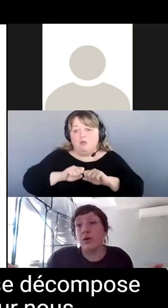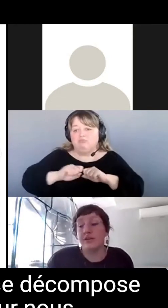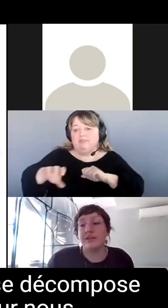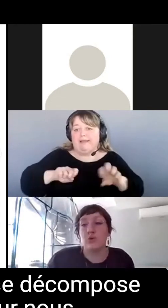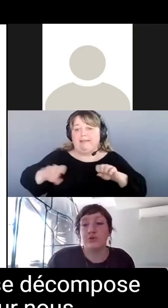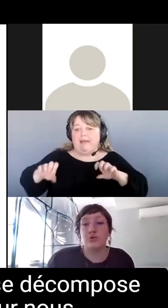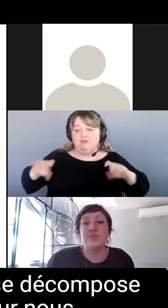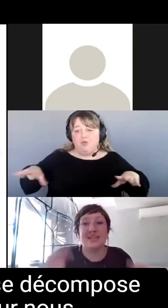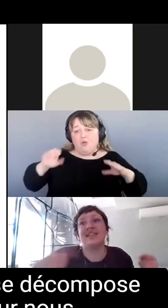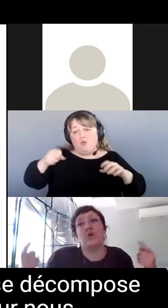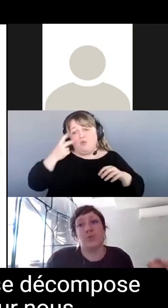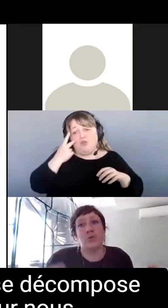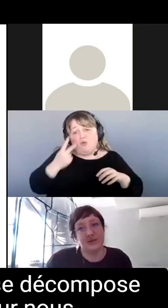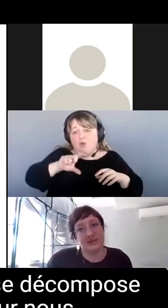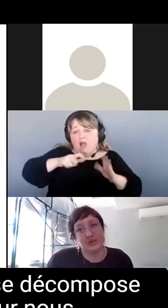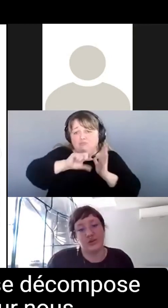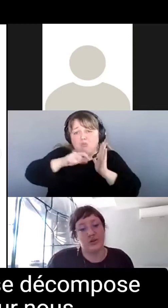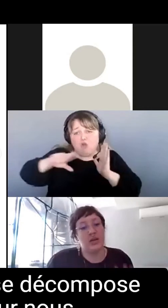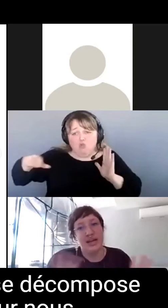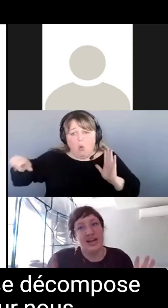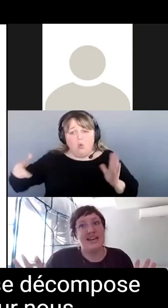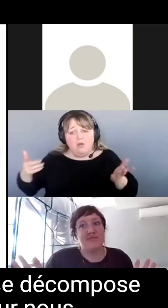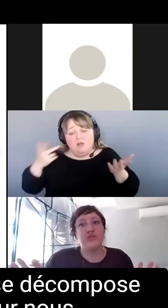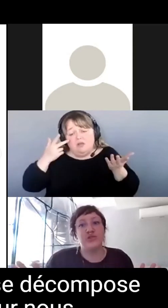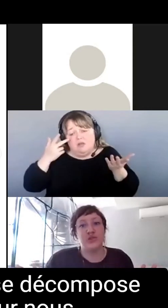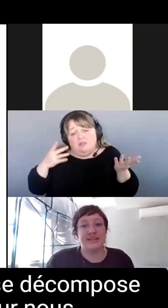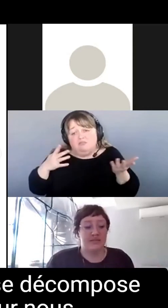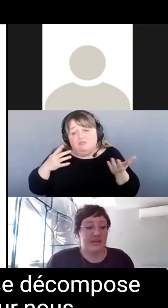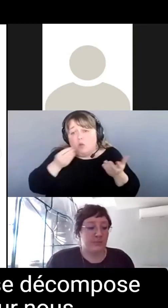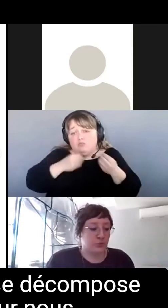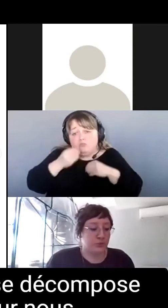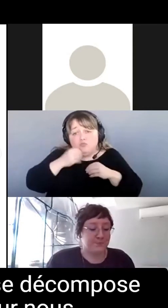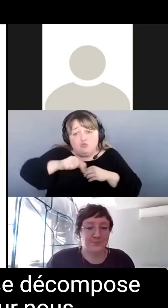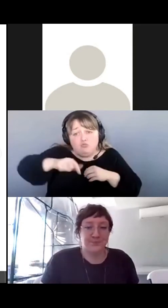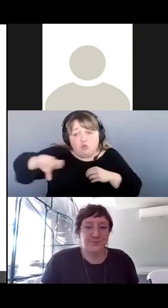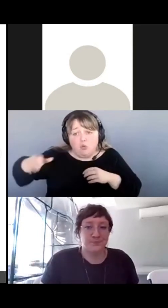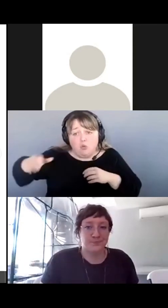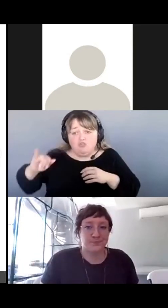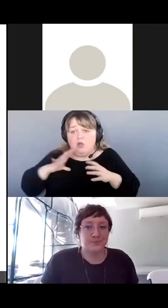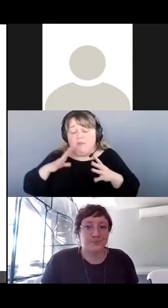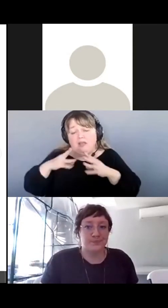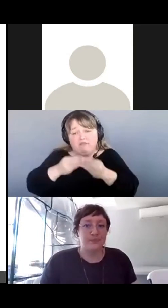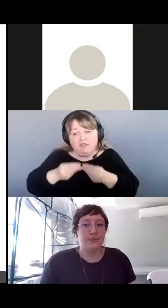va voir des morceaux, mais ça se décompose parce que la vie du sol, elle travaille pour nous.